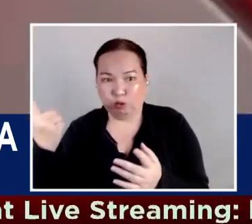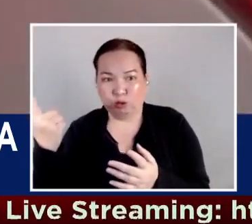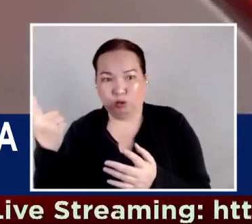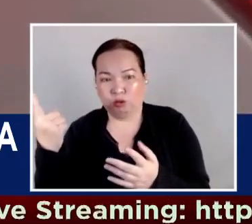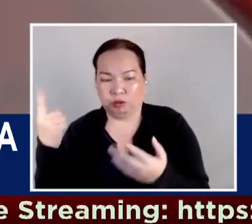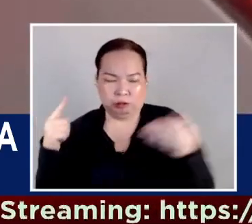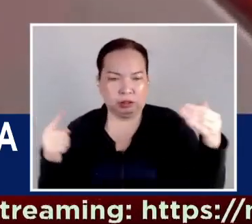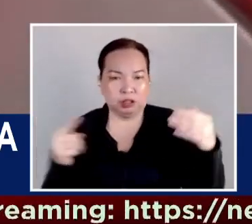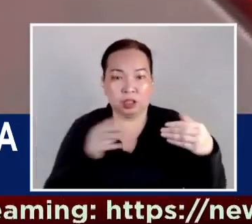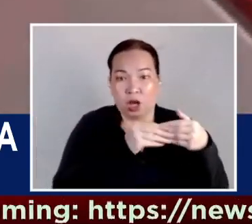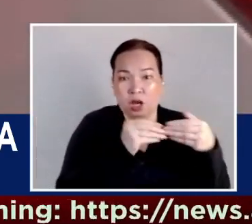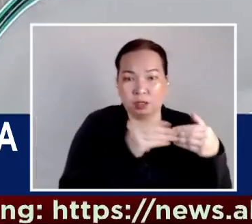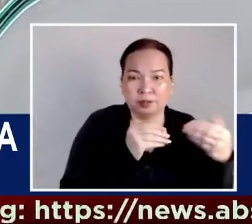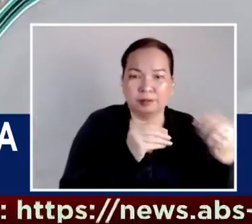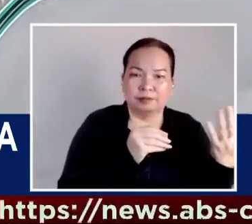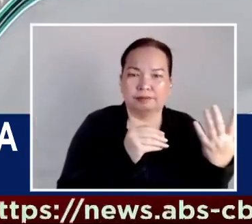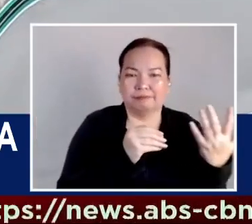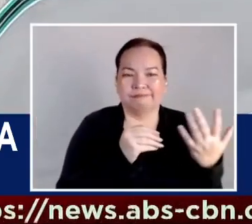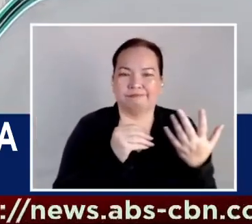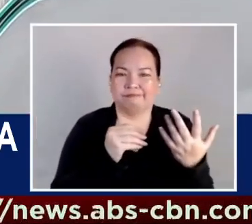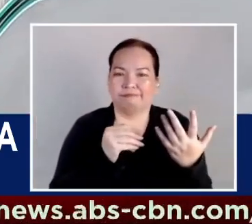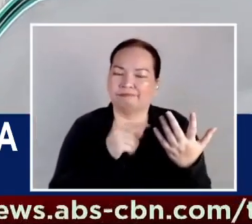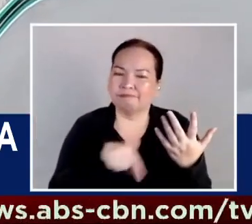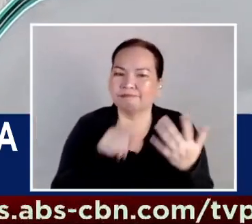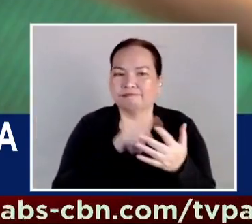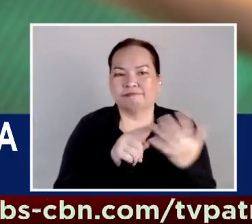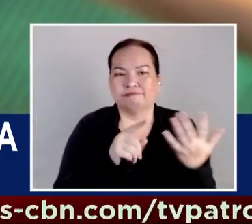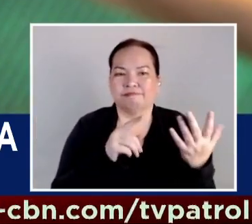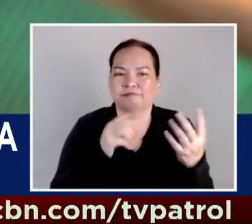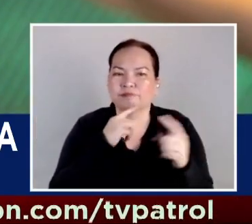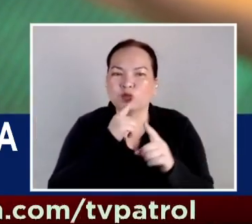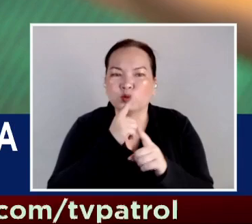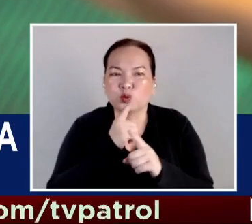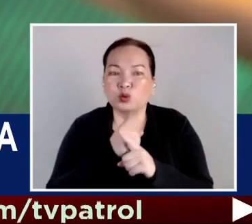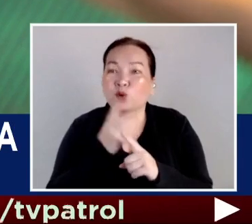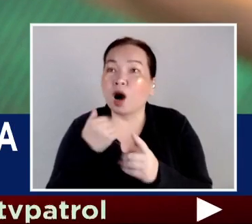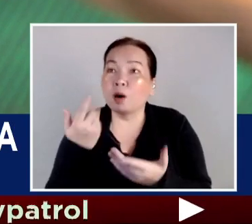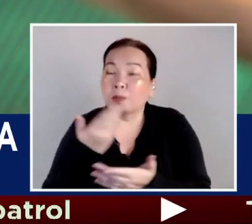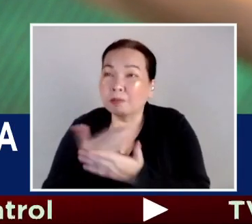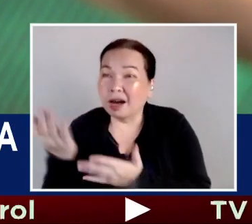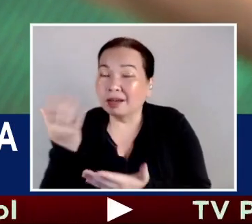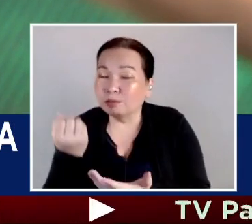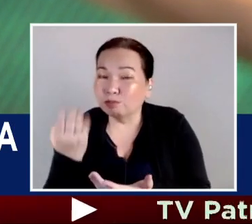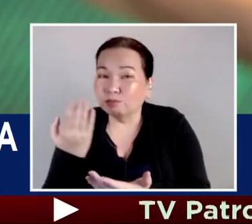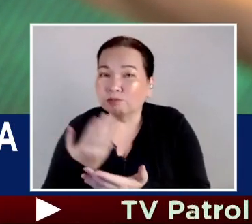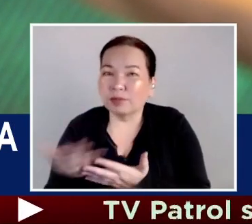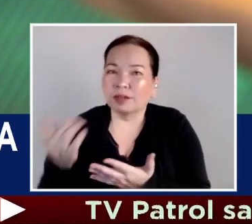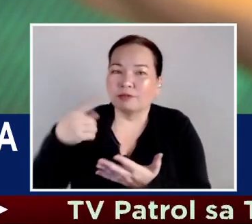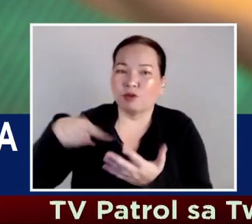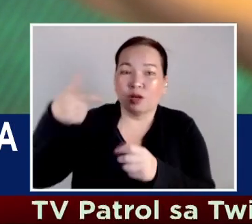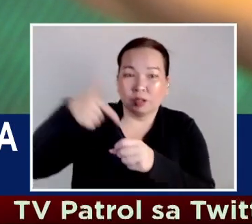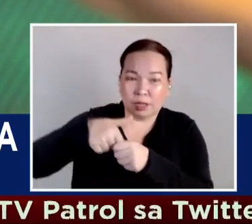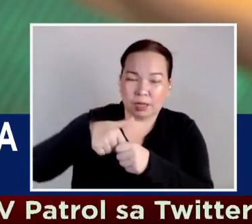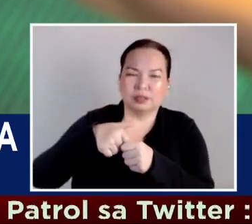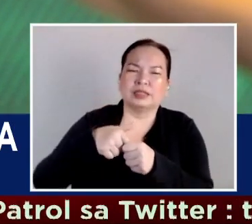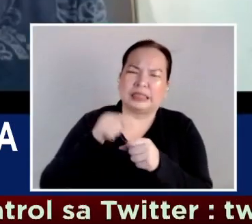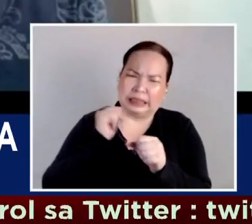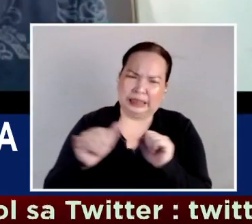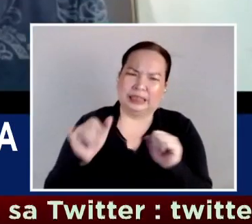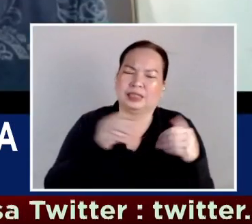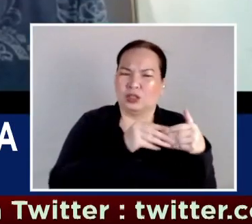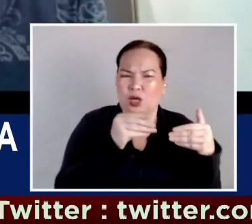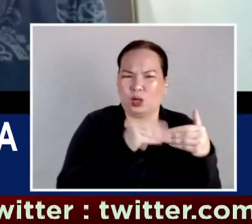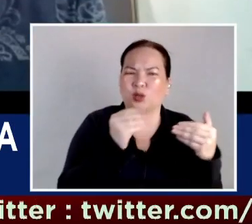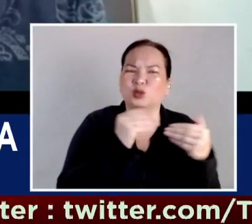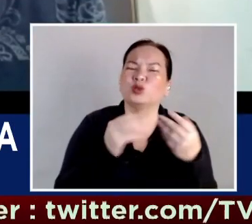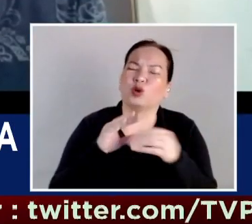Dahil dolyar ang ipinambibili ng imported na petrolyo, may kaakibat na dagdag presyo ang paghina ng piso.